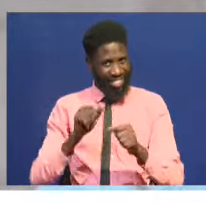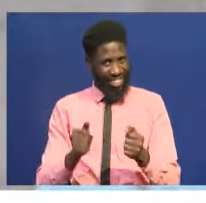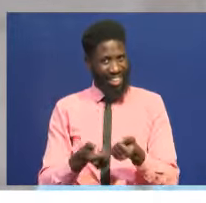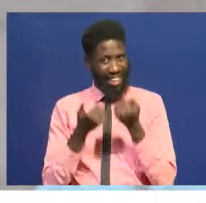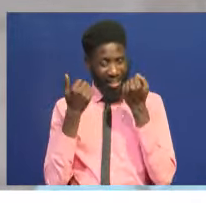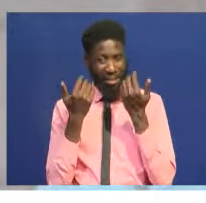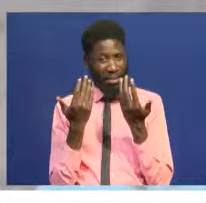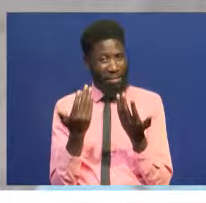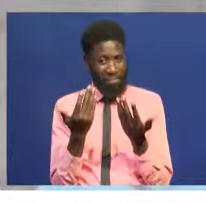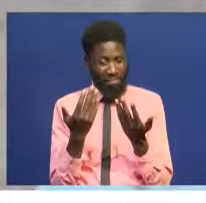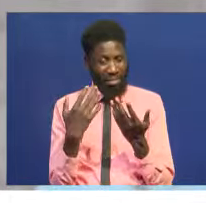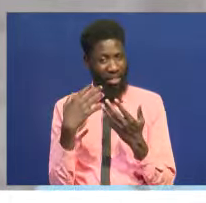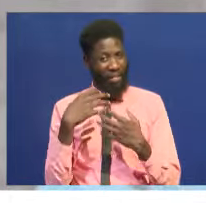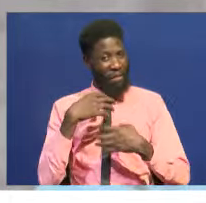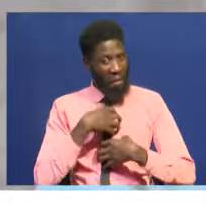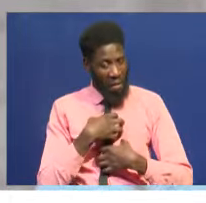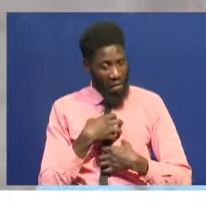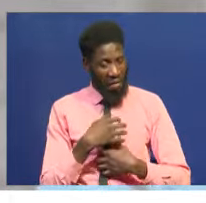wakati wao